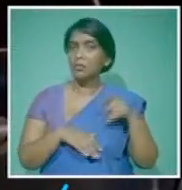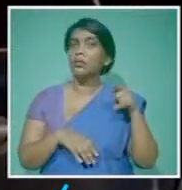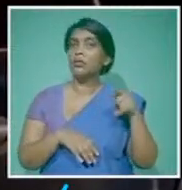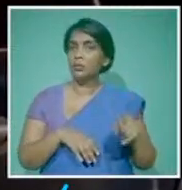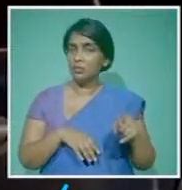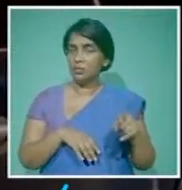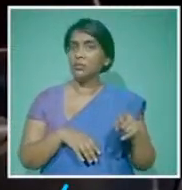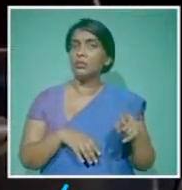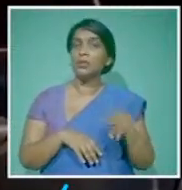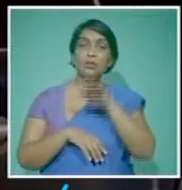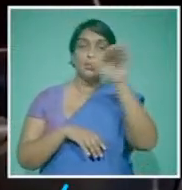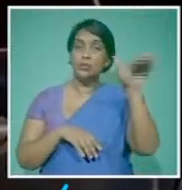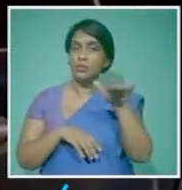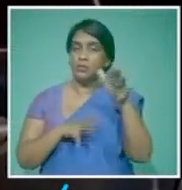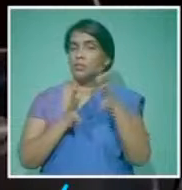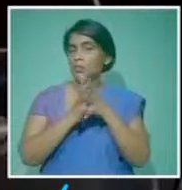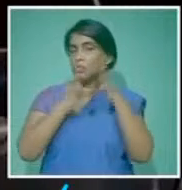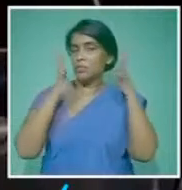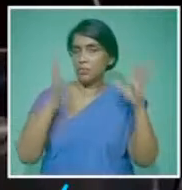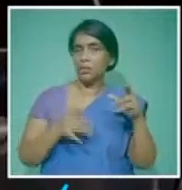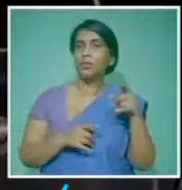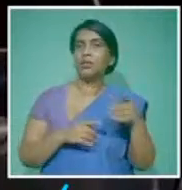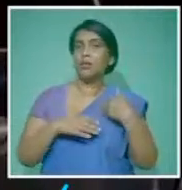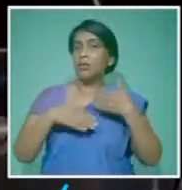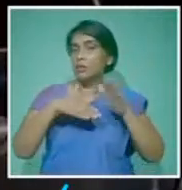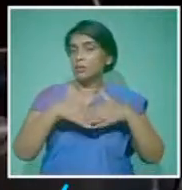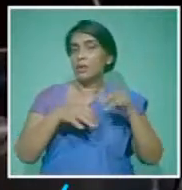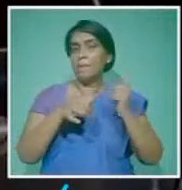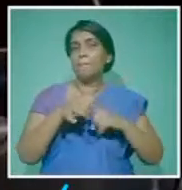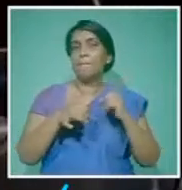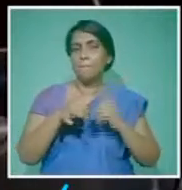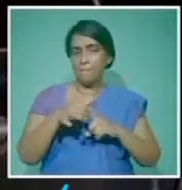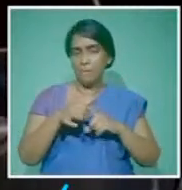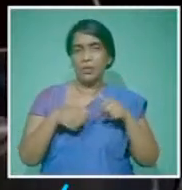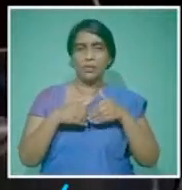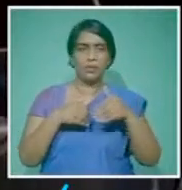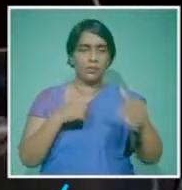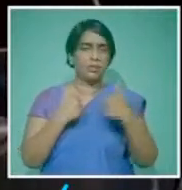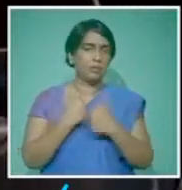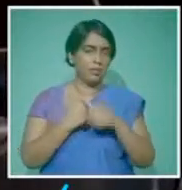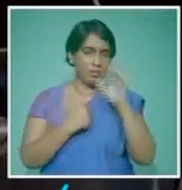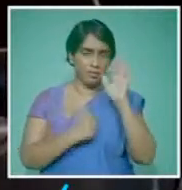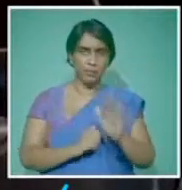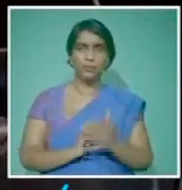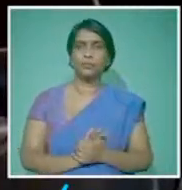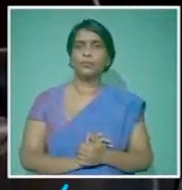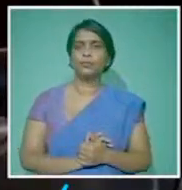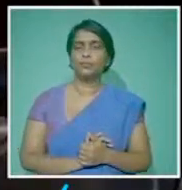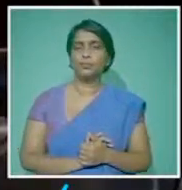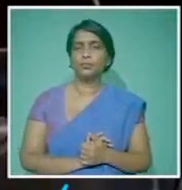ඒක සමාජයේ බහුතරයකට මූණ දෙන ප්‍රශ්නයක් බවට මේ වෙනකොට නිර්මාණය වෙලා තියෙනවා.